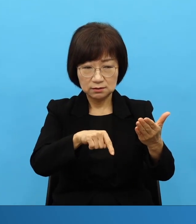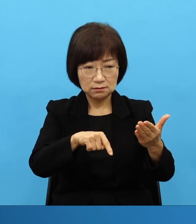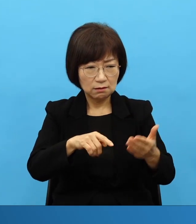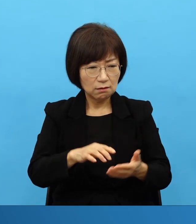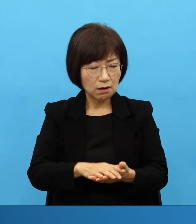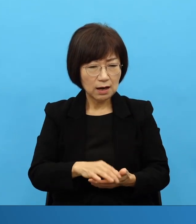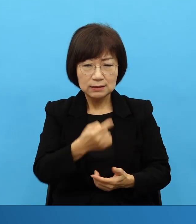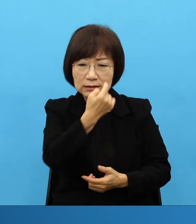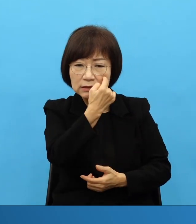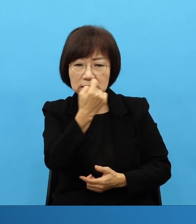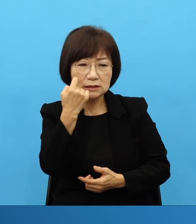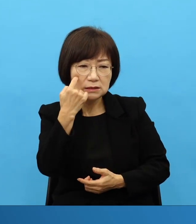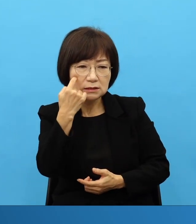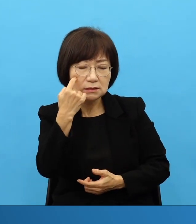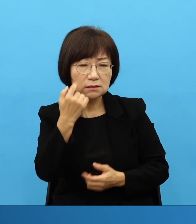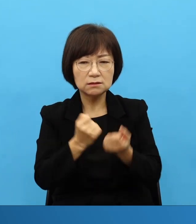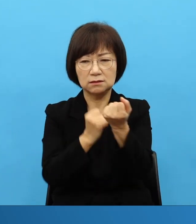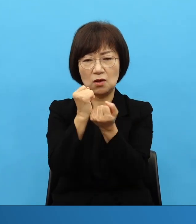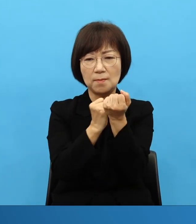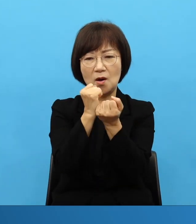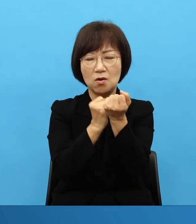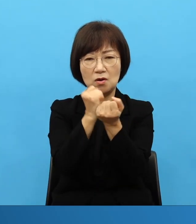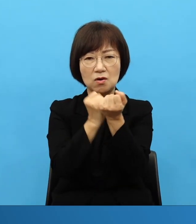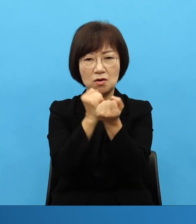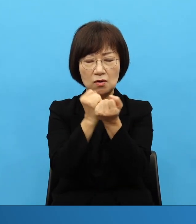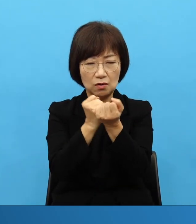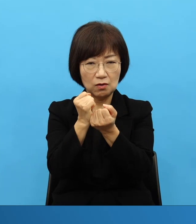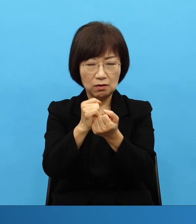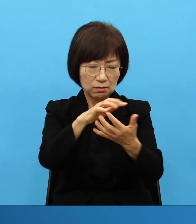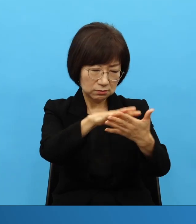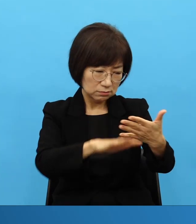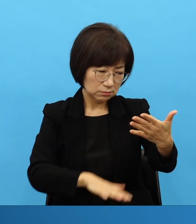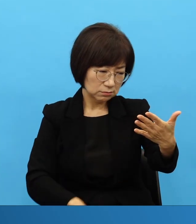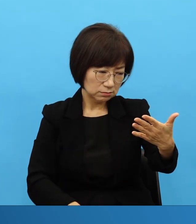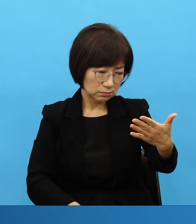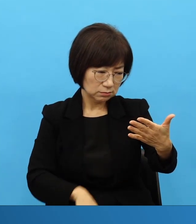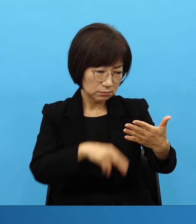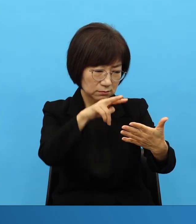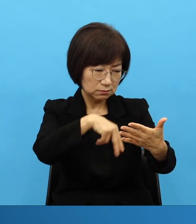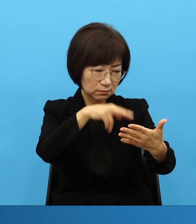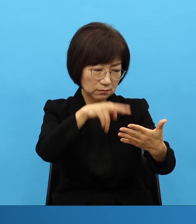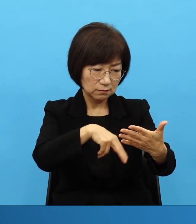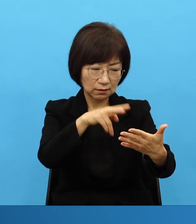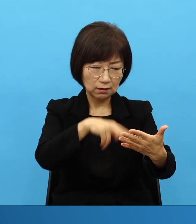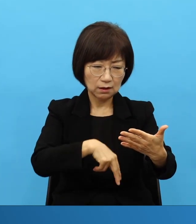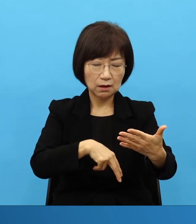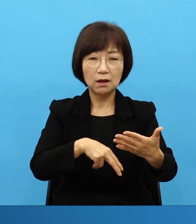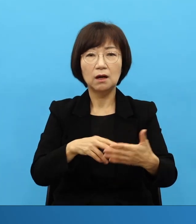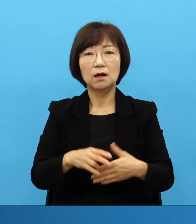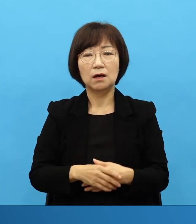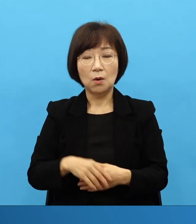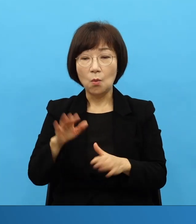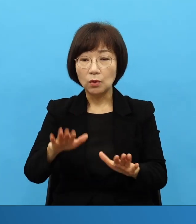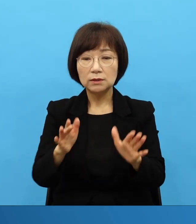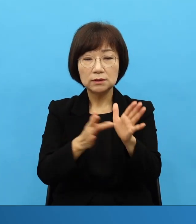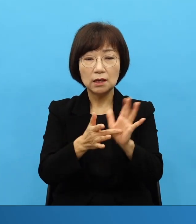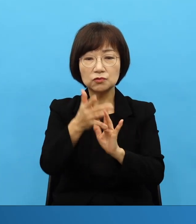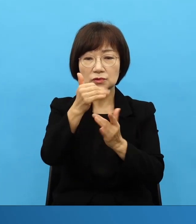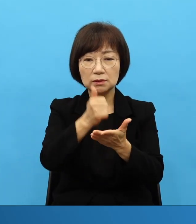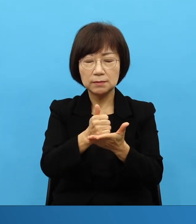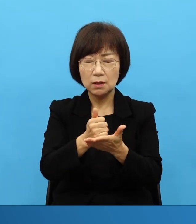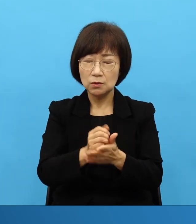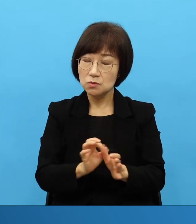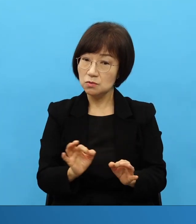사도행전입니다. record the evidences of Jesus, and that is the book of Acts. 그러면서 예수님께서 상상지도 못한 걸 설명했어요. And then he spoke